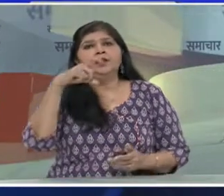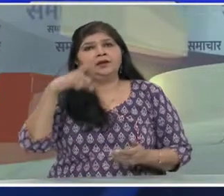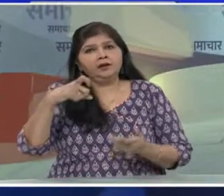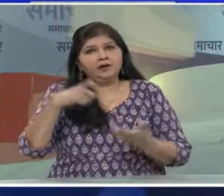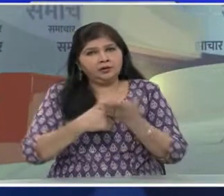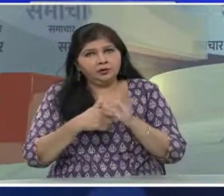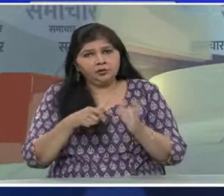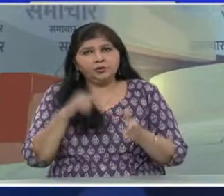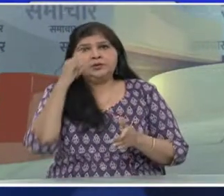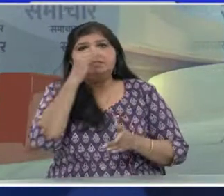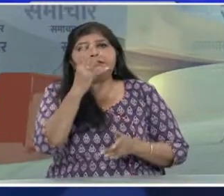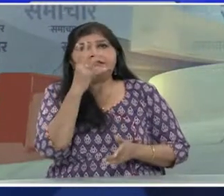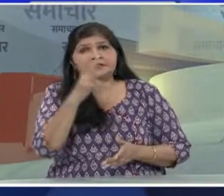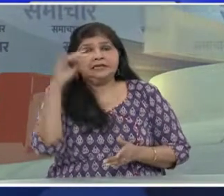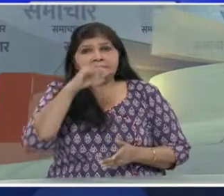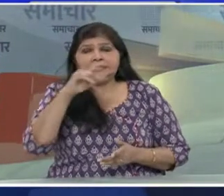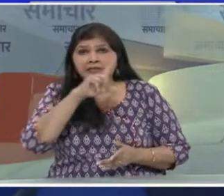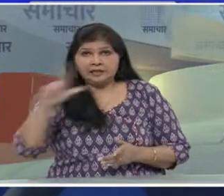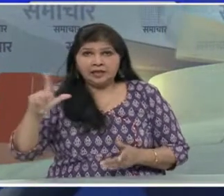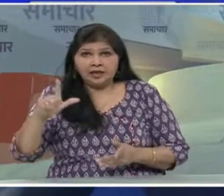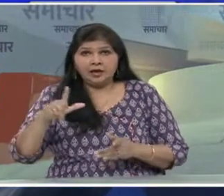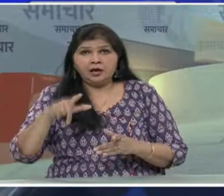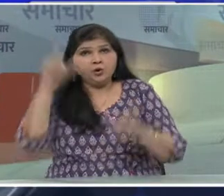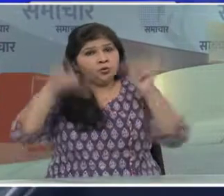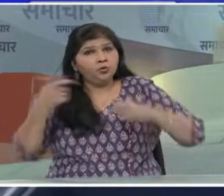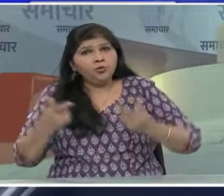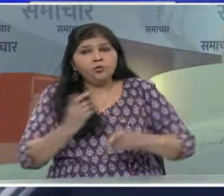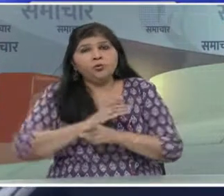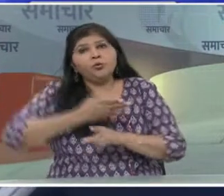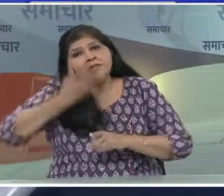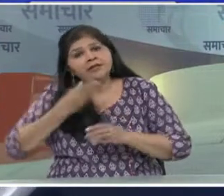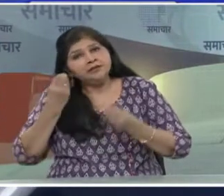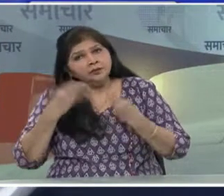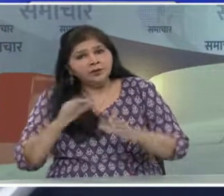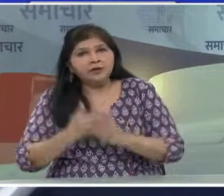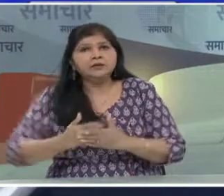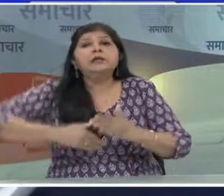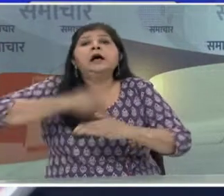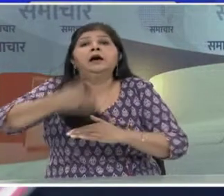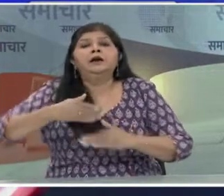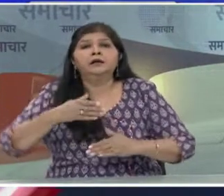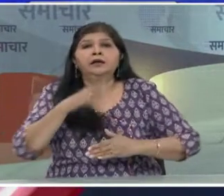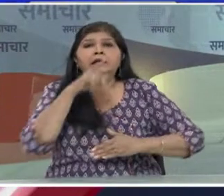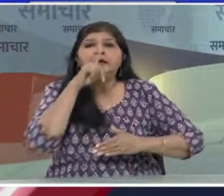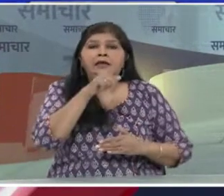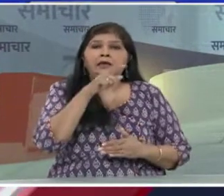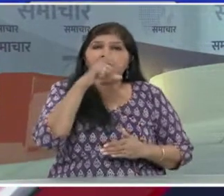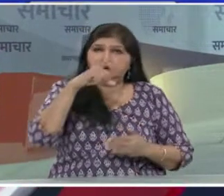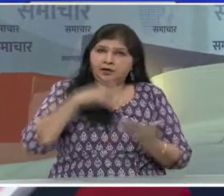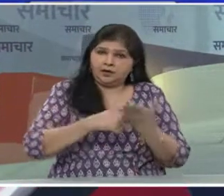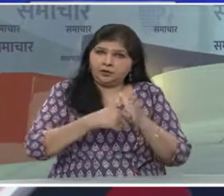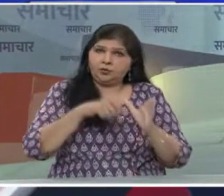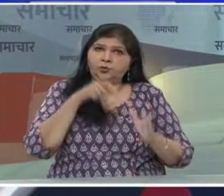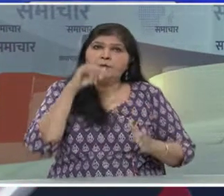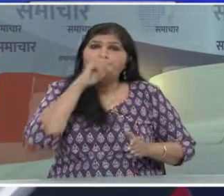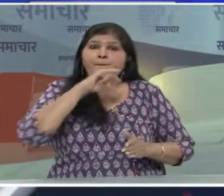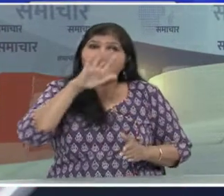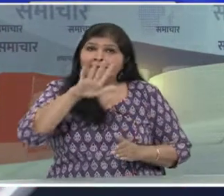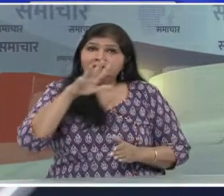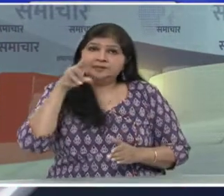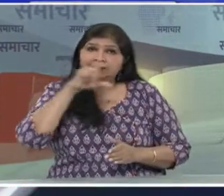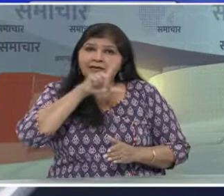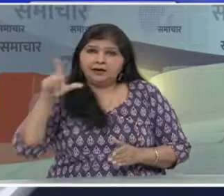1,36,00,000 लोगों को प्रशिक्षित किया जा चुका है और आगे अब हम 1,65,00,000 लोगों को और प्रशिक्षित करने जा रहे